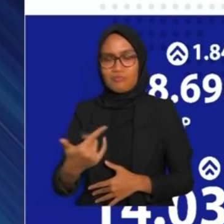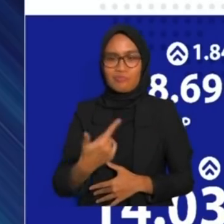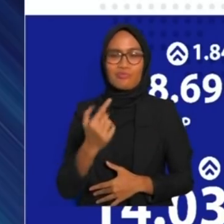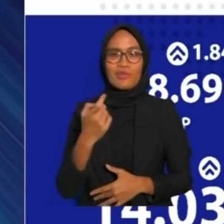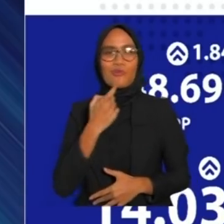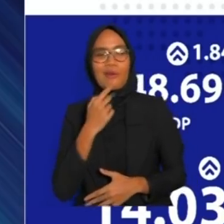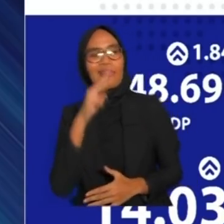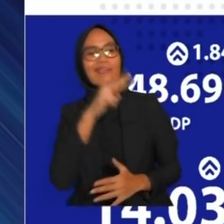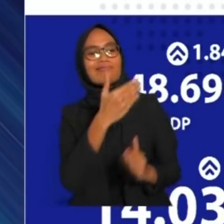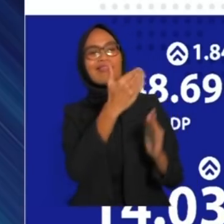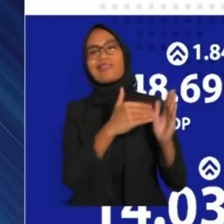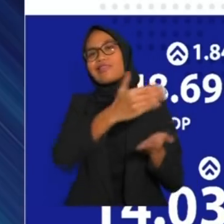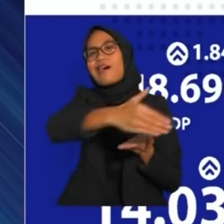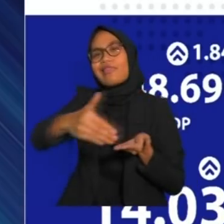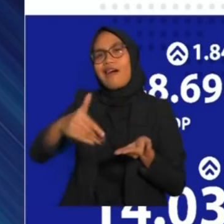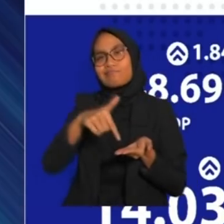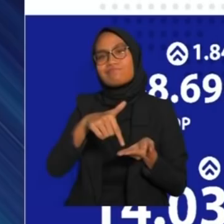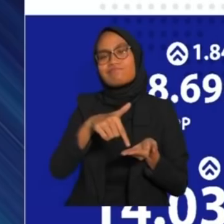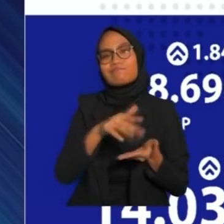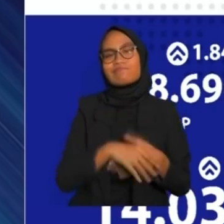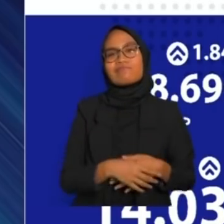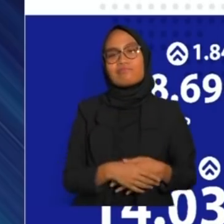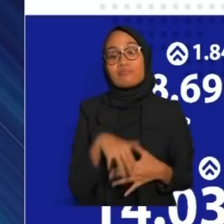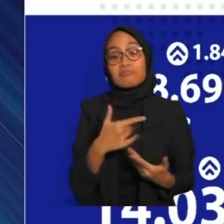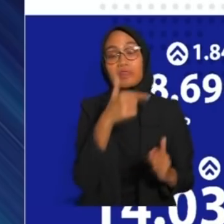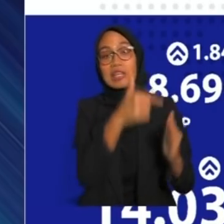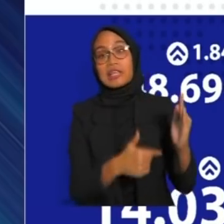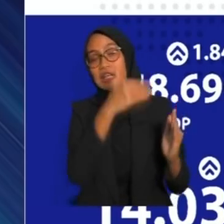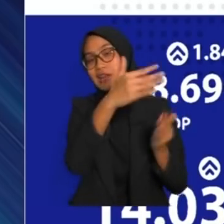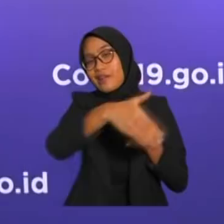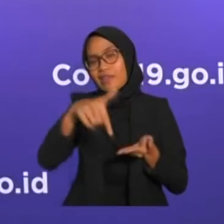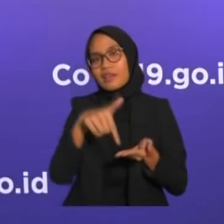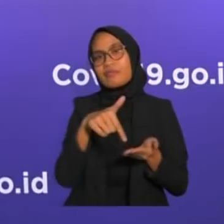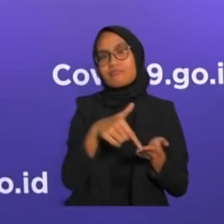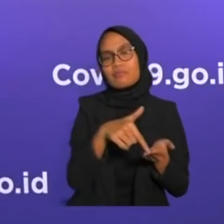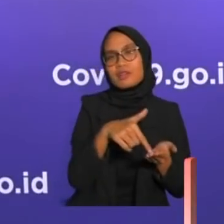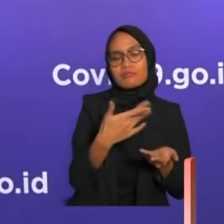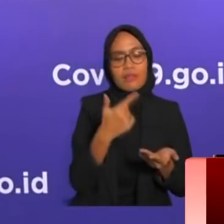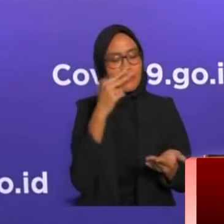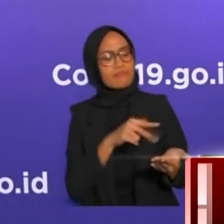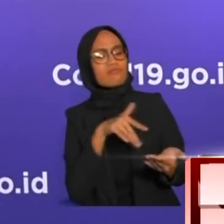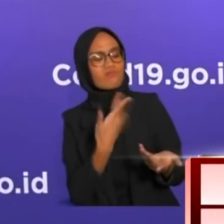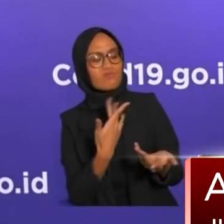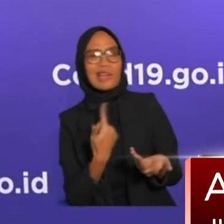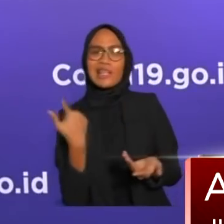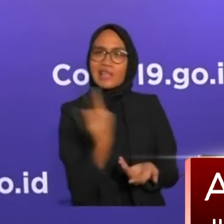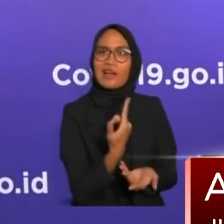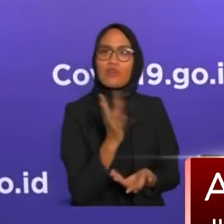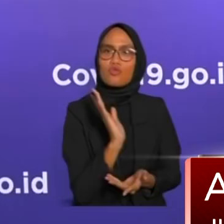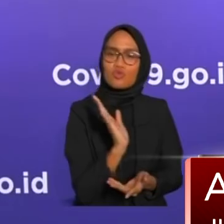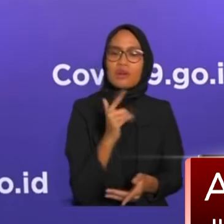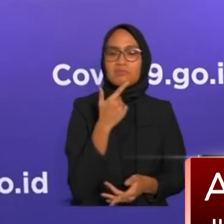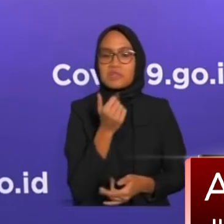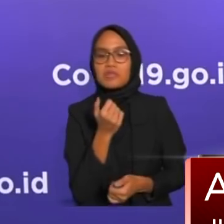angka-angka ini Inilah gambaran-gambaran kita Apakah kita telah melaksanakan dengan baik